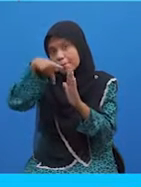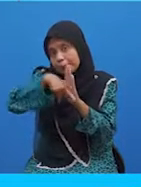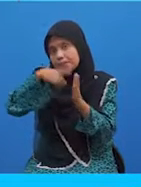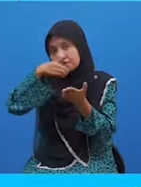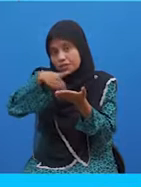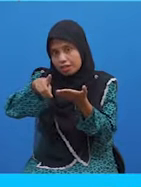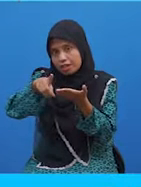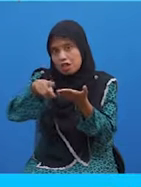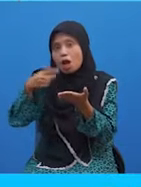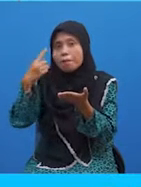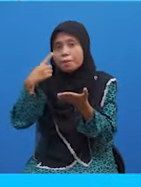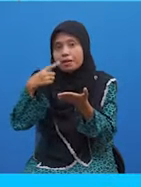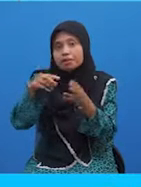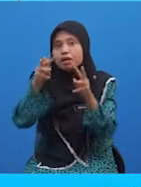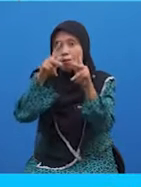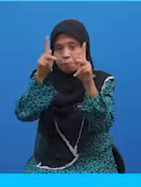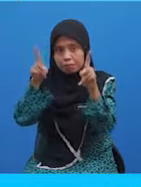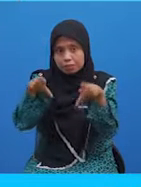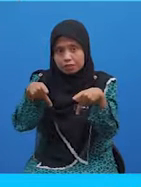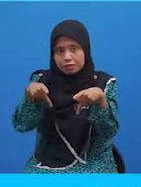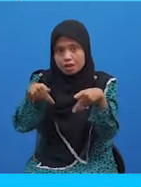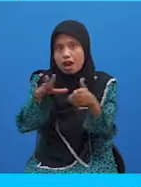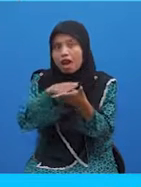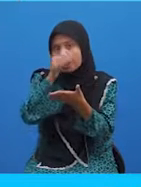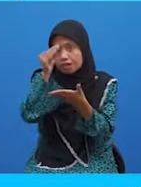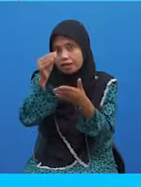Sebab kesalahannya ialah penggandaan kata